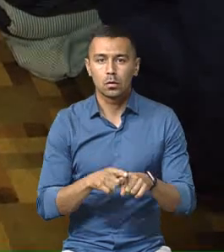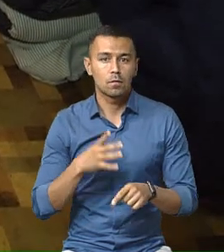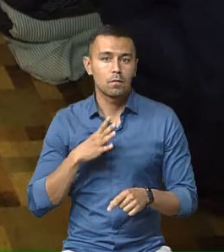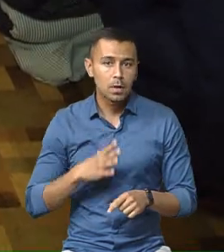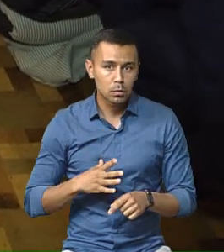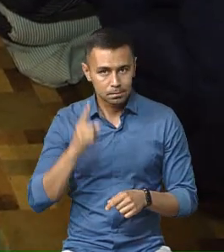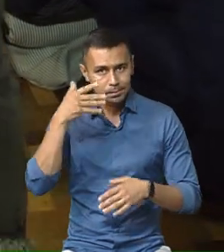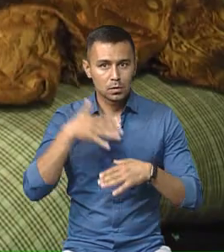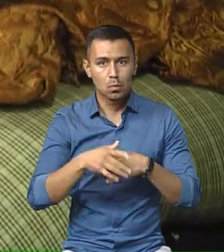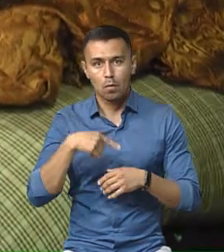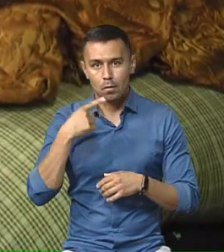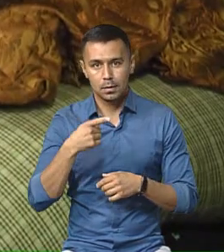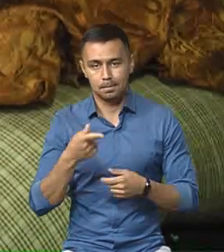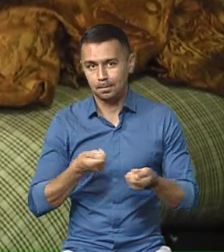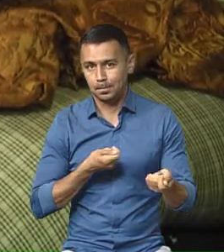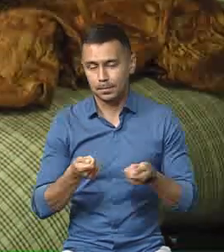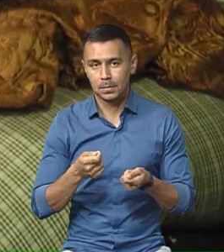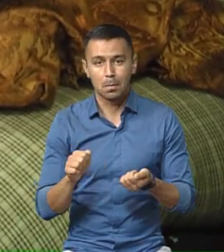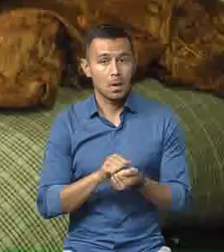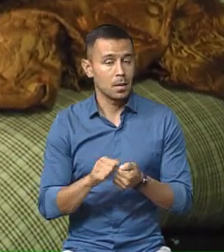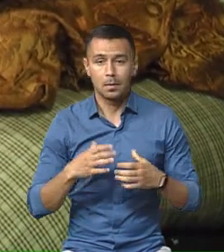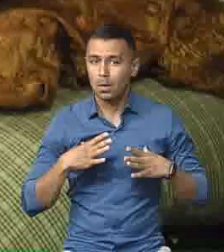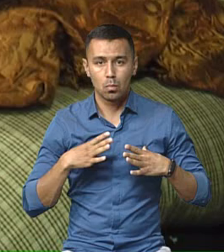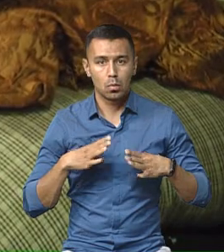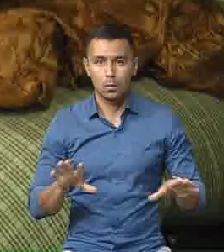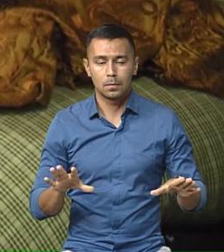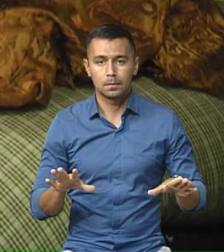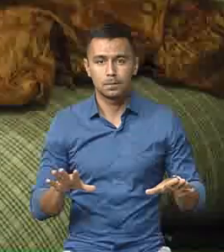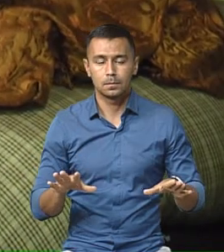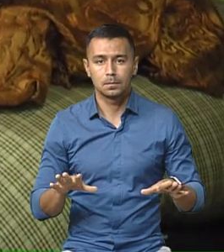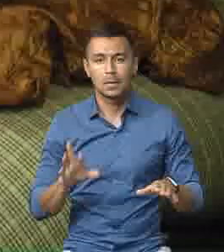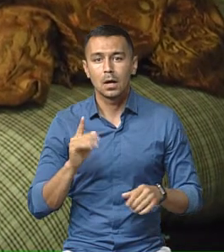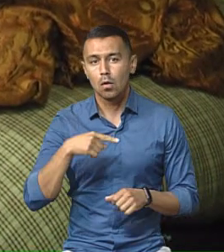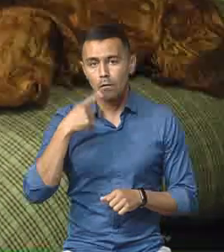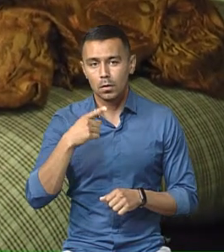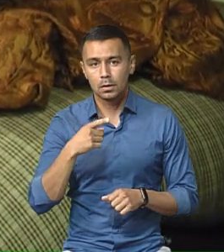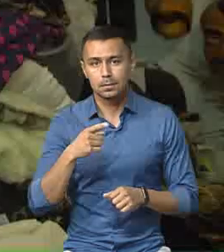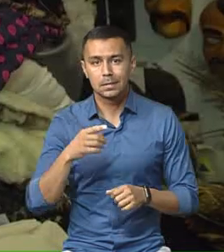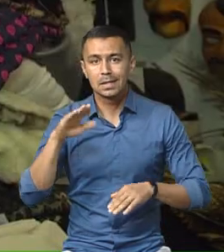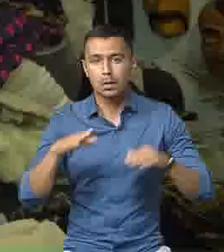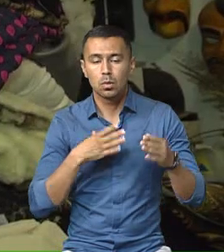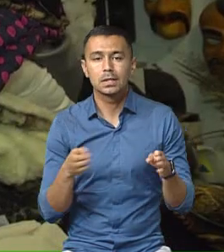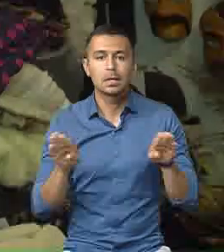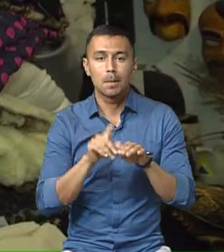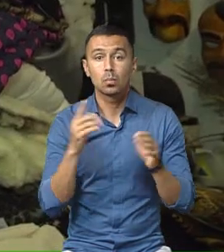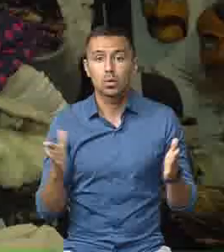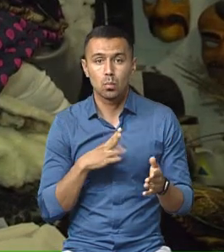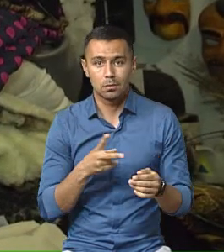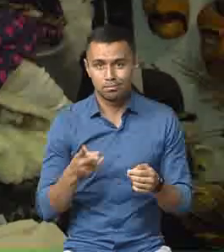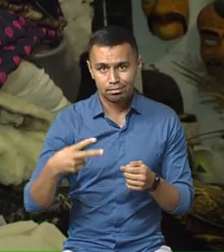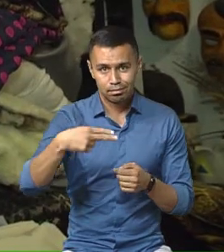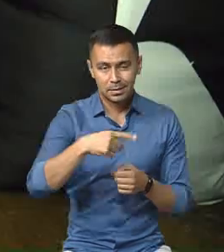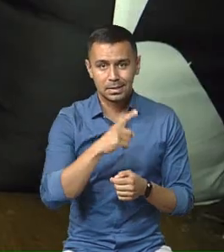і свідомо, каже Тетяна. Матеріалів не було, як то кажуть, склади були закриті, перші подушки були порізані